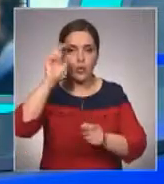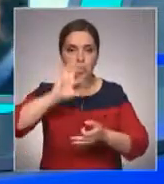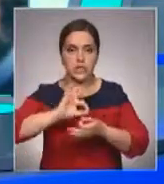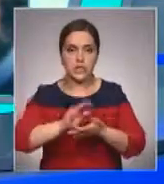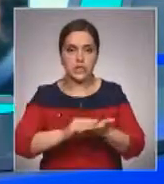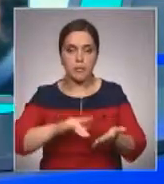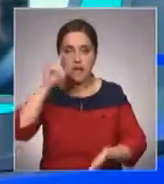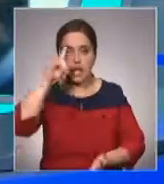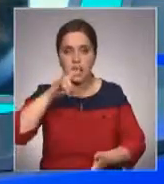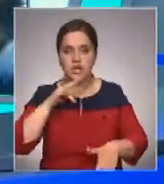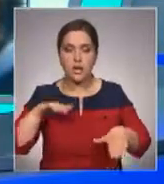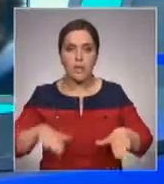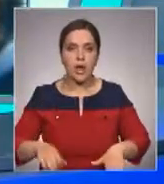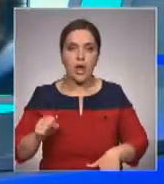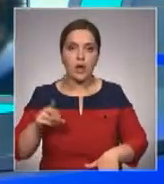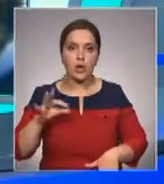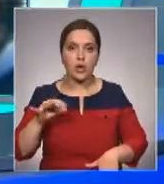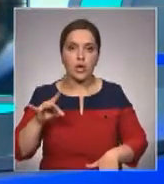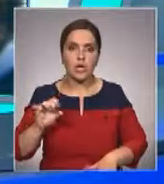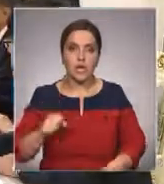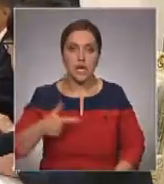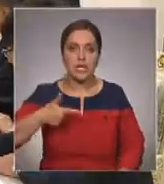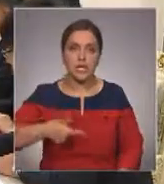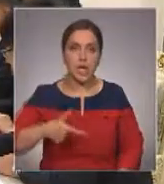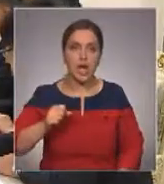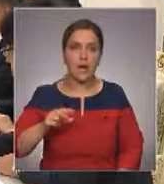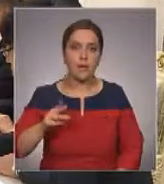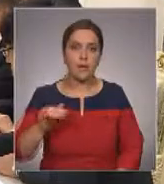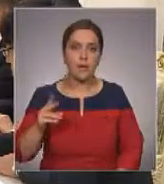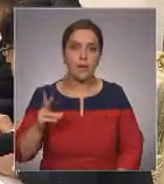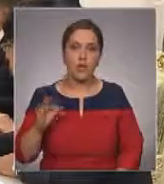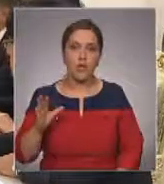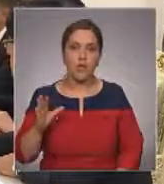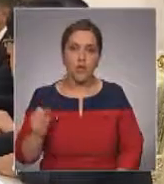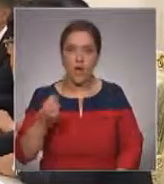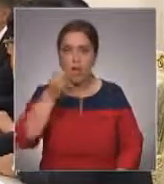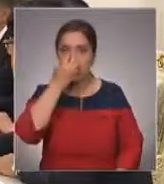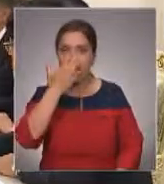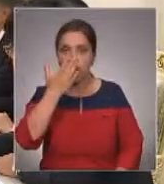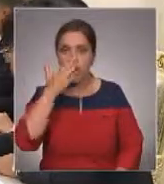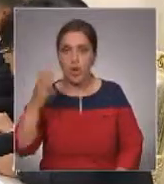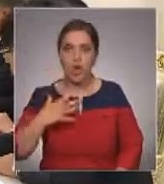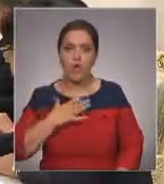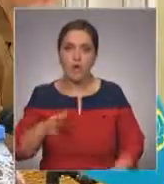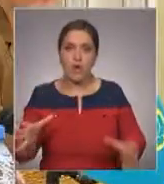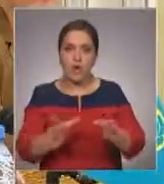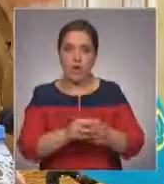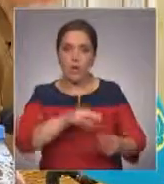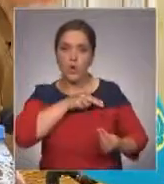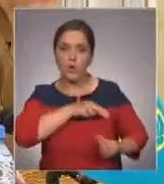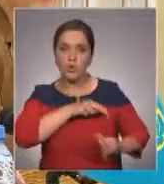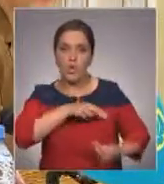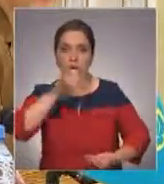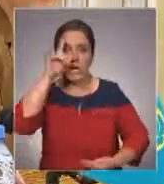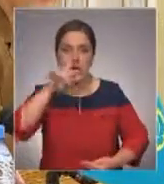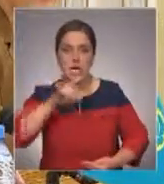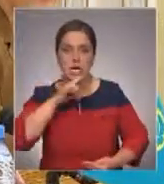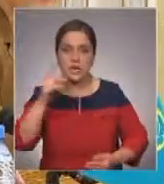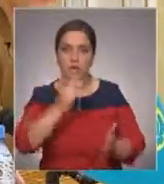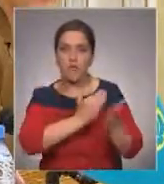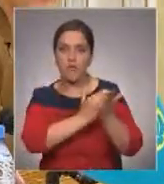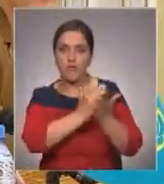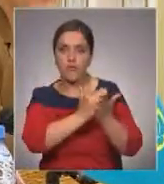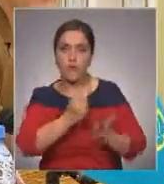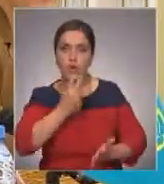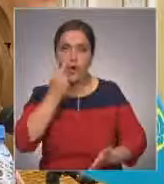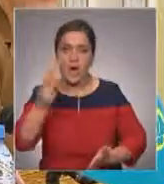госсекретарем Казахстана в Акурде. Гульшара Абдыхалыкова отметила, что Япония является важным стратегическим партнером Казахстана. Она высоко оценила